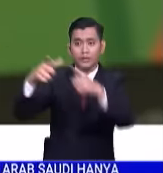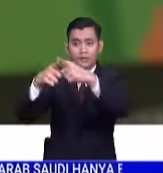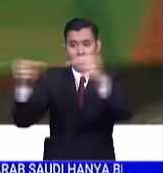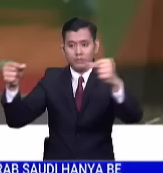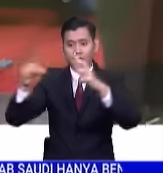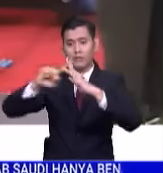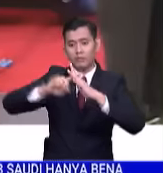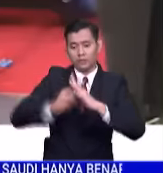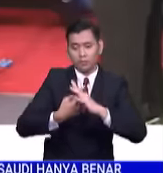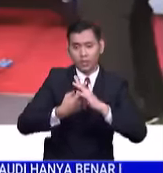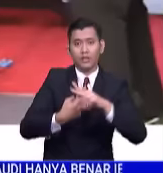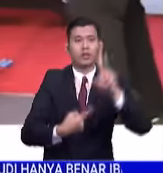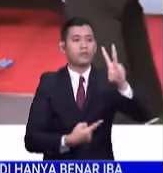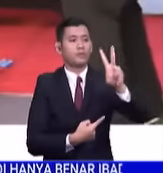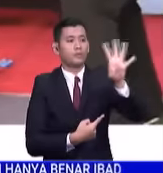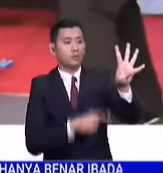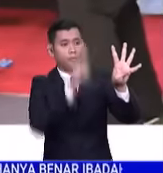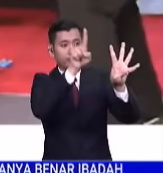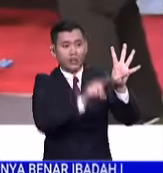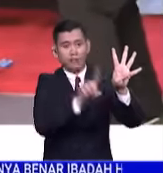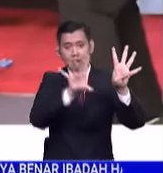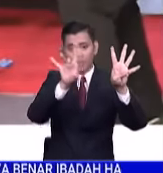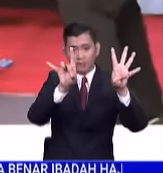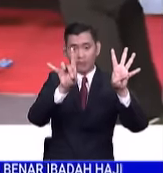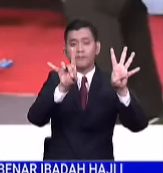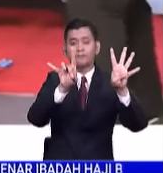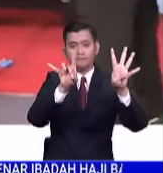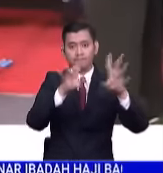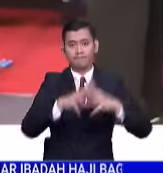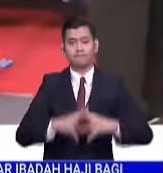bermulanya temasya berkenaan pada 24 Ogos depan.